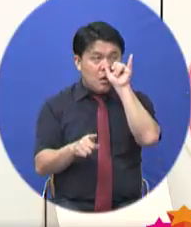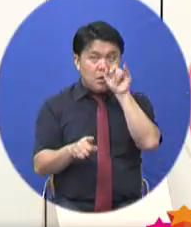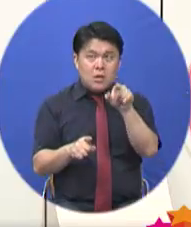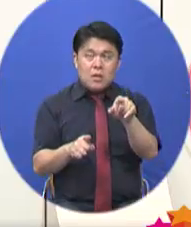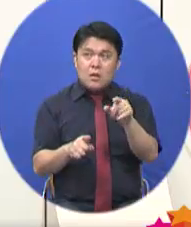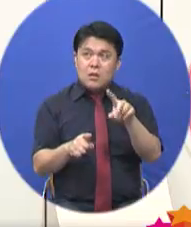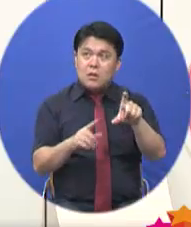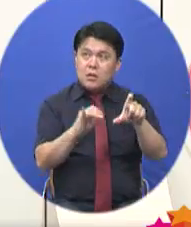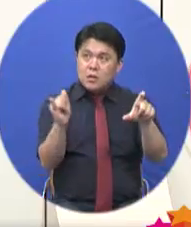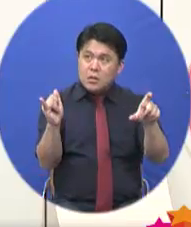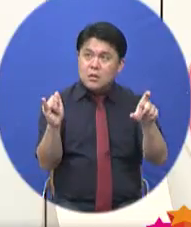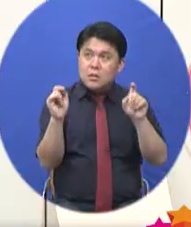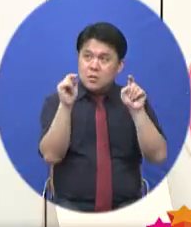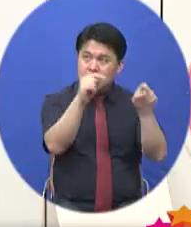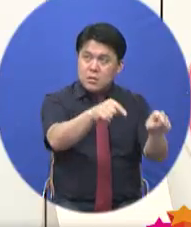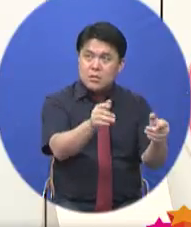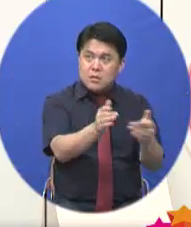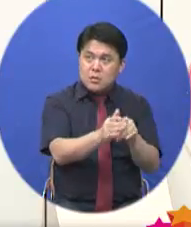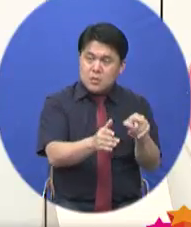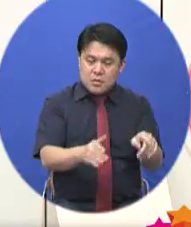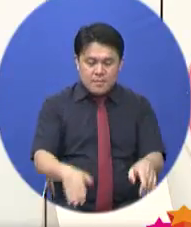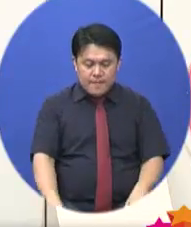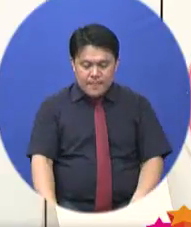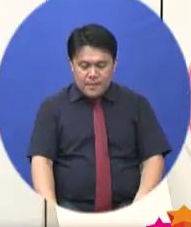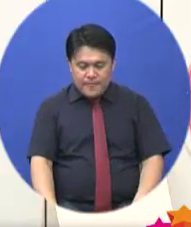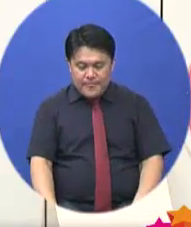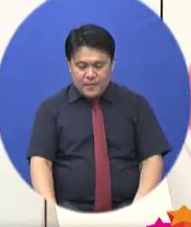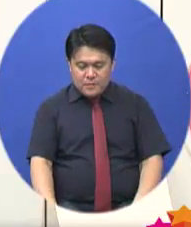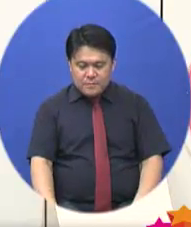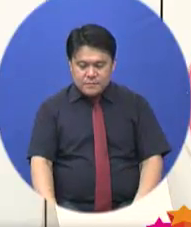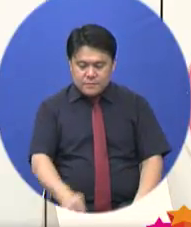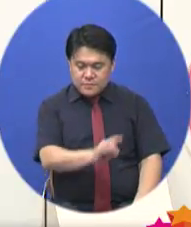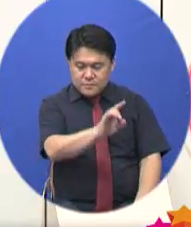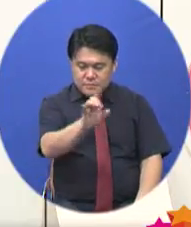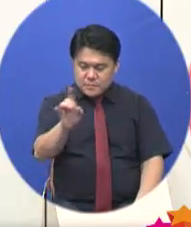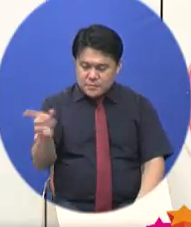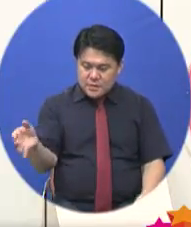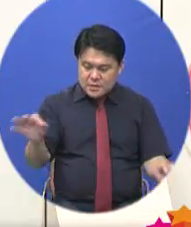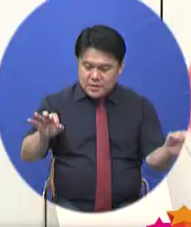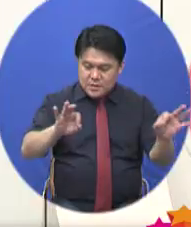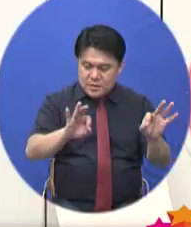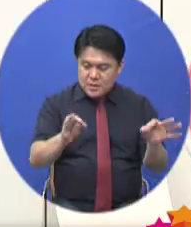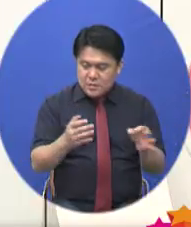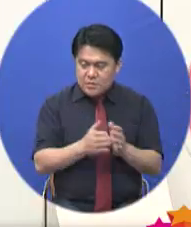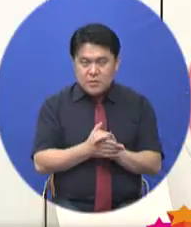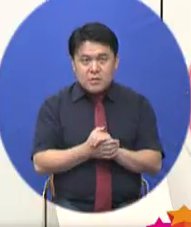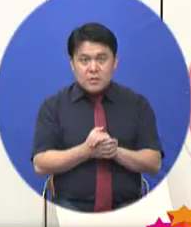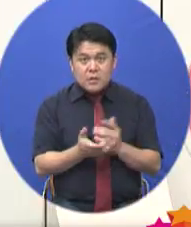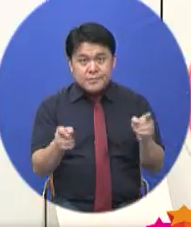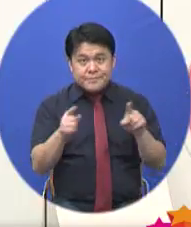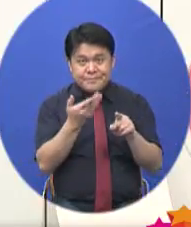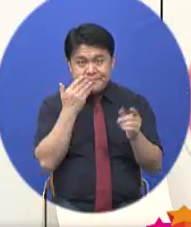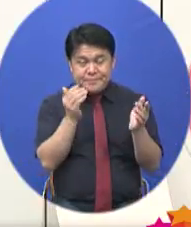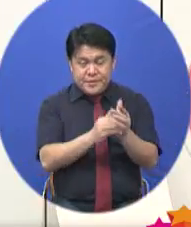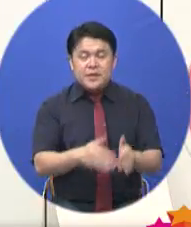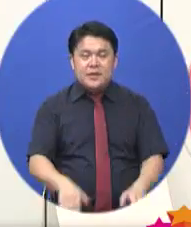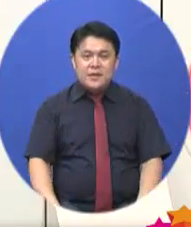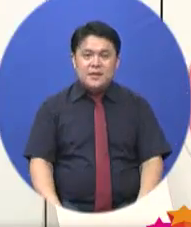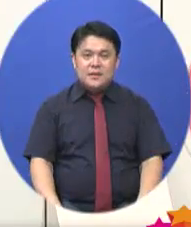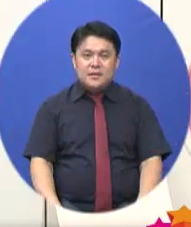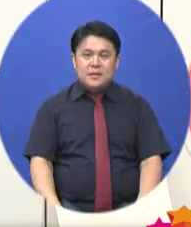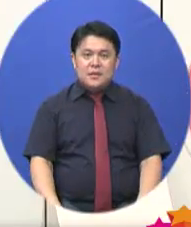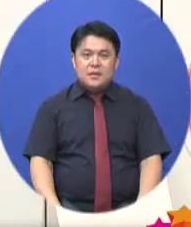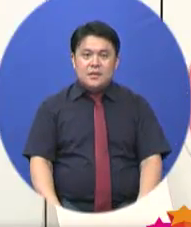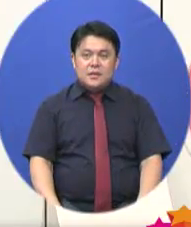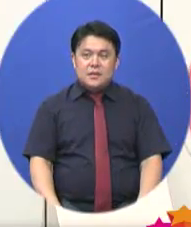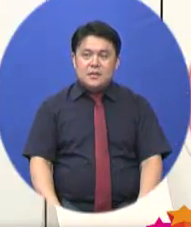거기 15명 가가지고 거기서 이제 한 사람씩 이렇게 걷어가가지고 네. 여러 시에서 같이 먹었어요. 아,